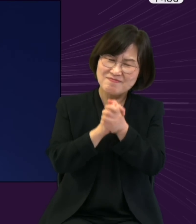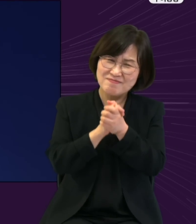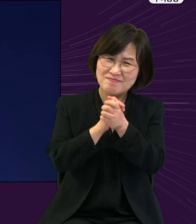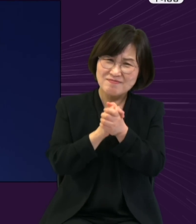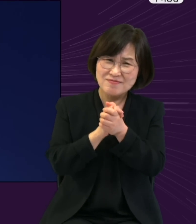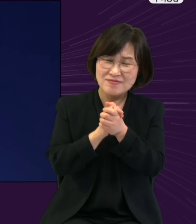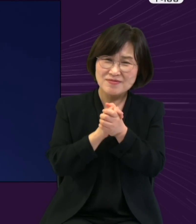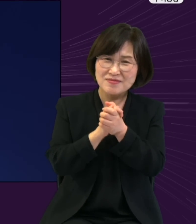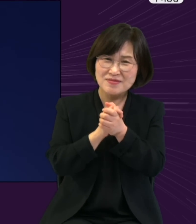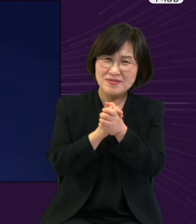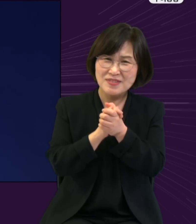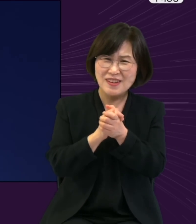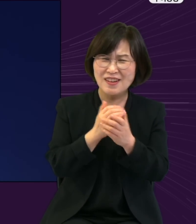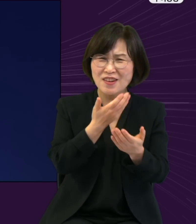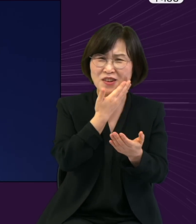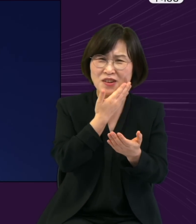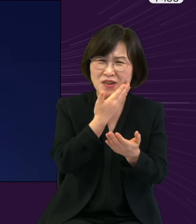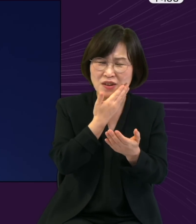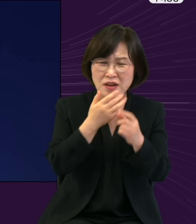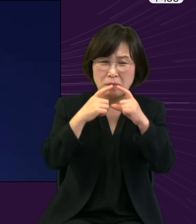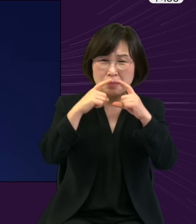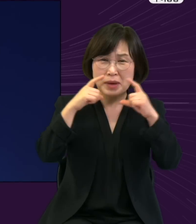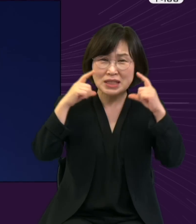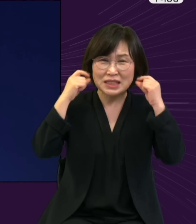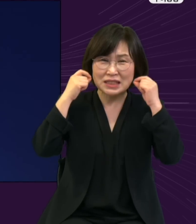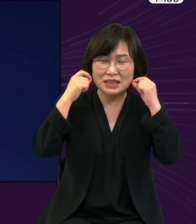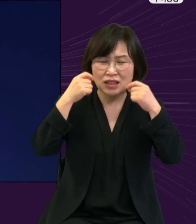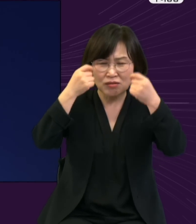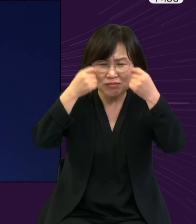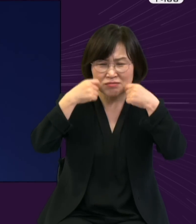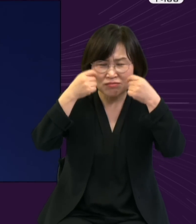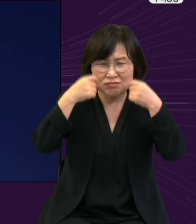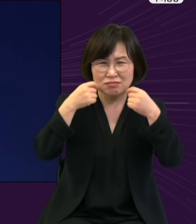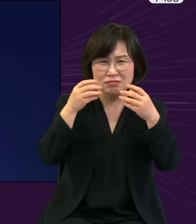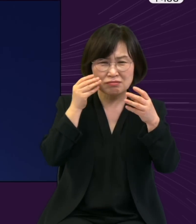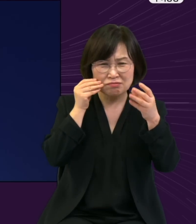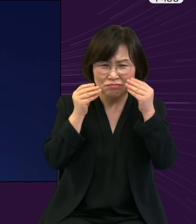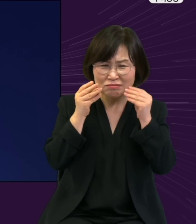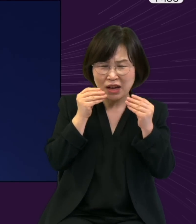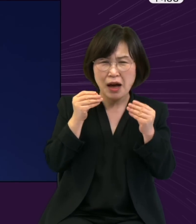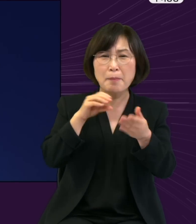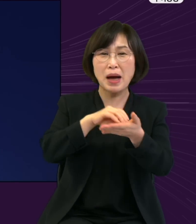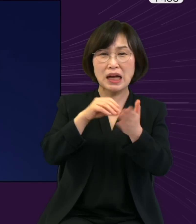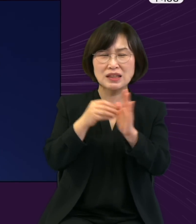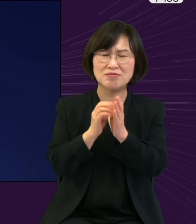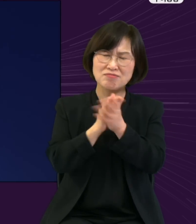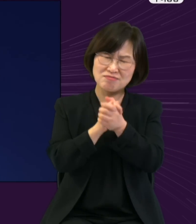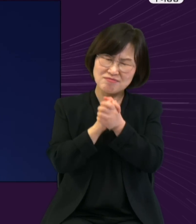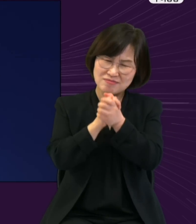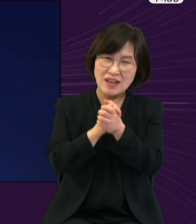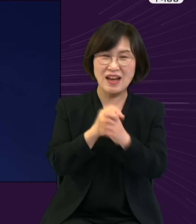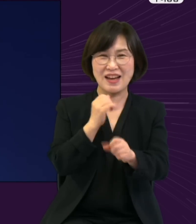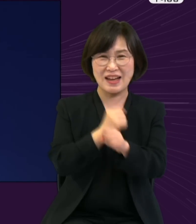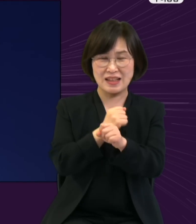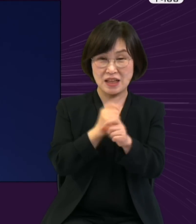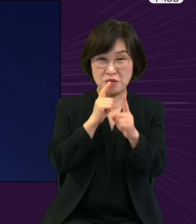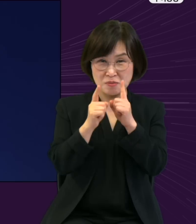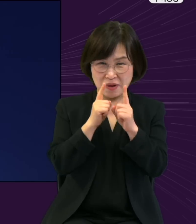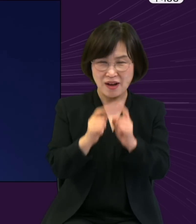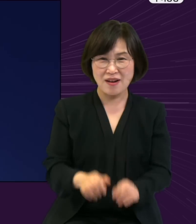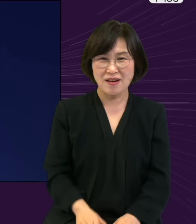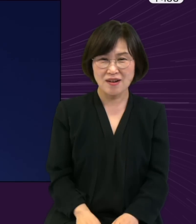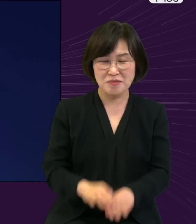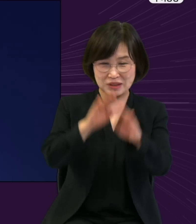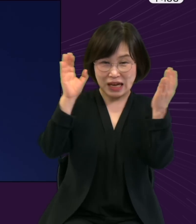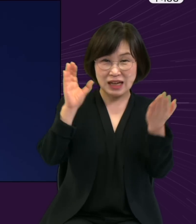젖어가지고 마스크가 눈물로 젖을 정도로 그렇게 아이들이 기도한대요. 그리고 아이들이 나가면서 하는 말이